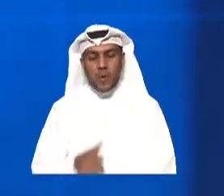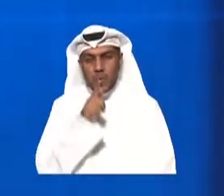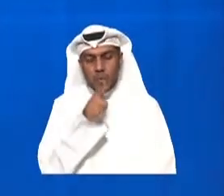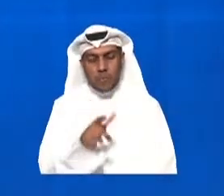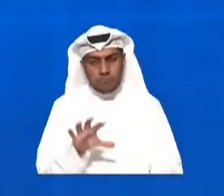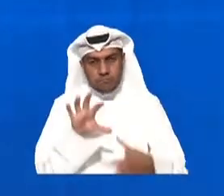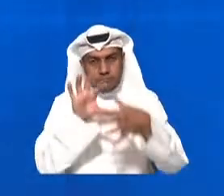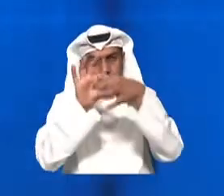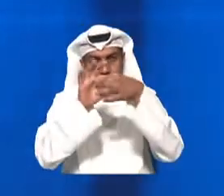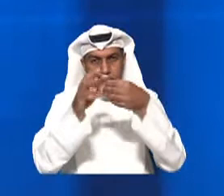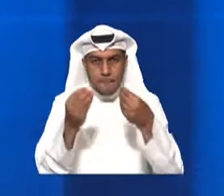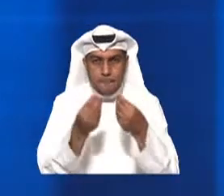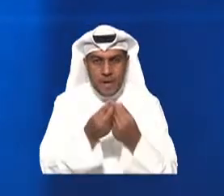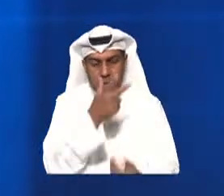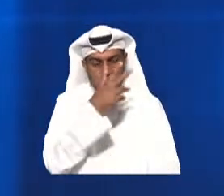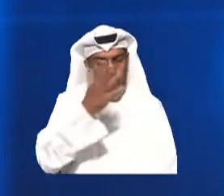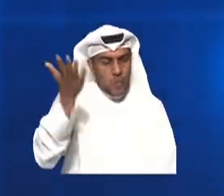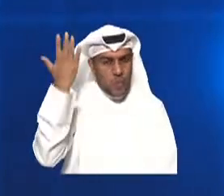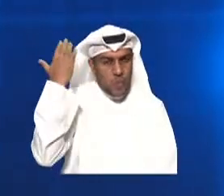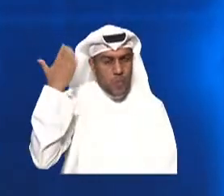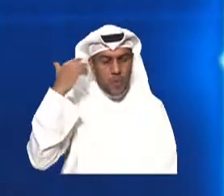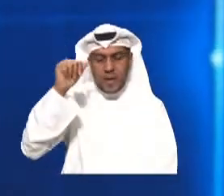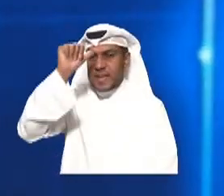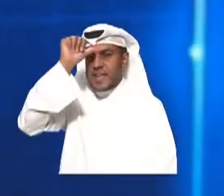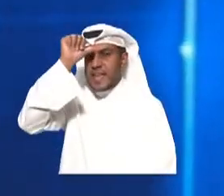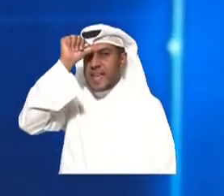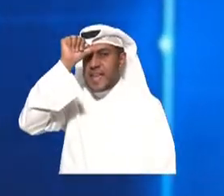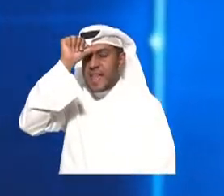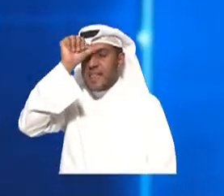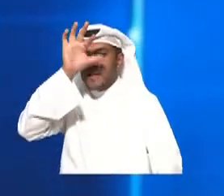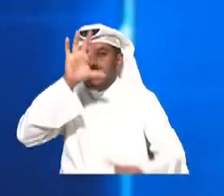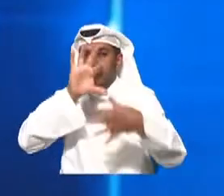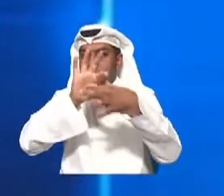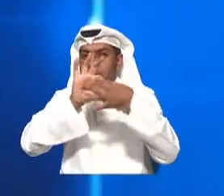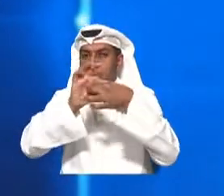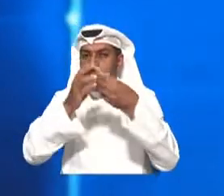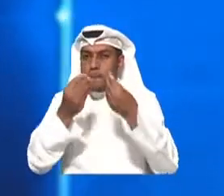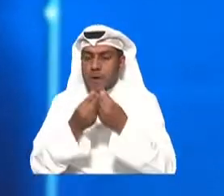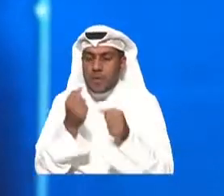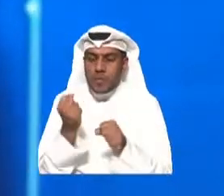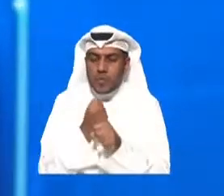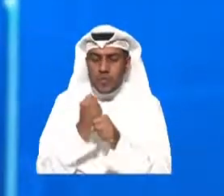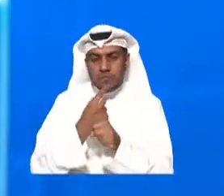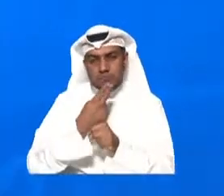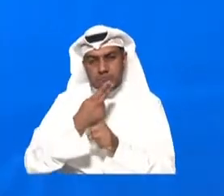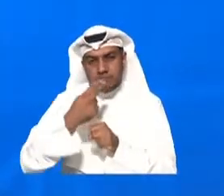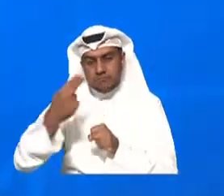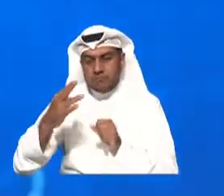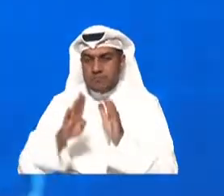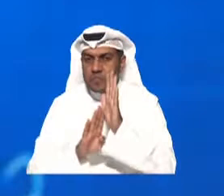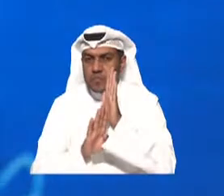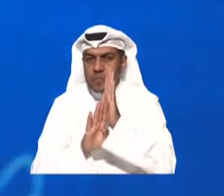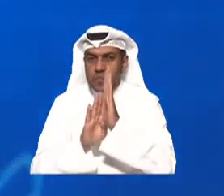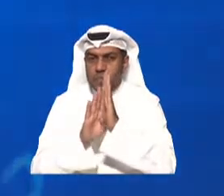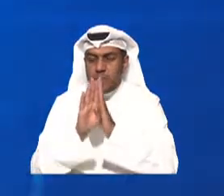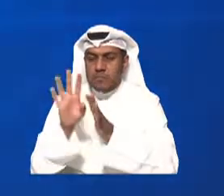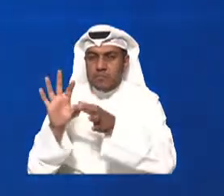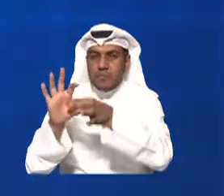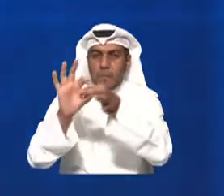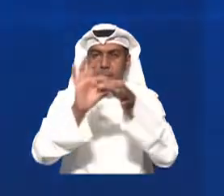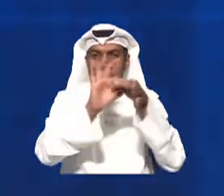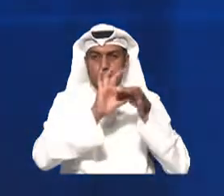العميقة بين دولة الكويت وجمهورية الهند من ازدهار وتقدم مستمر على جميع الأصعدة. جاء ذلك خلال